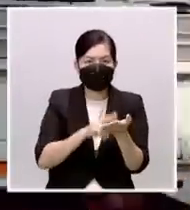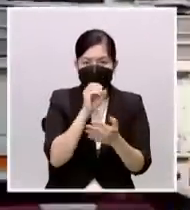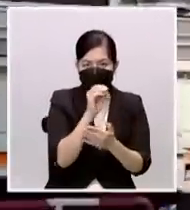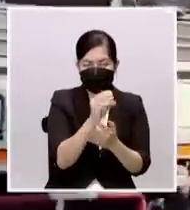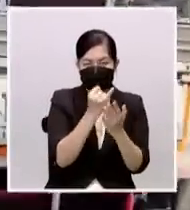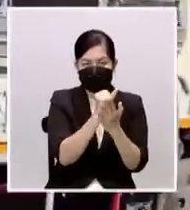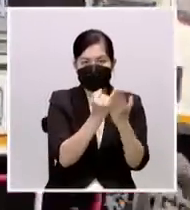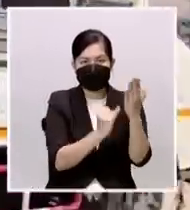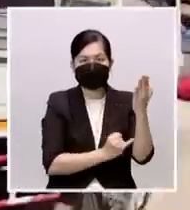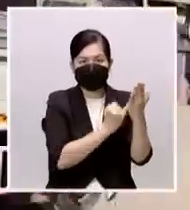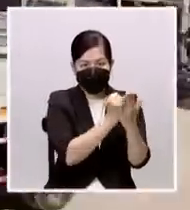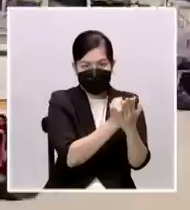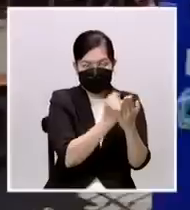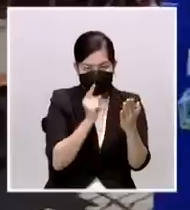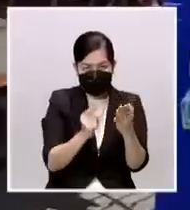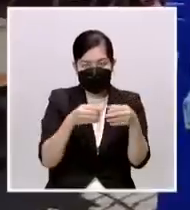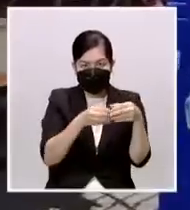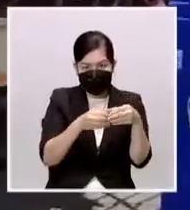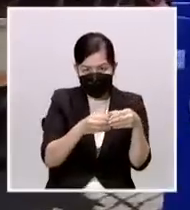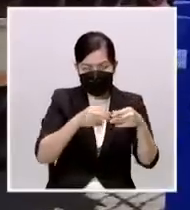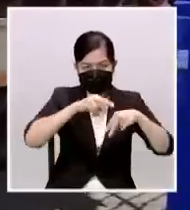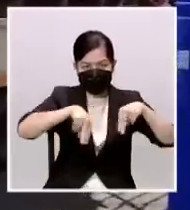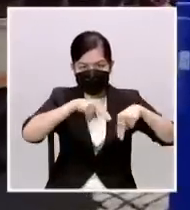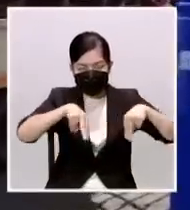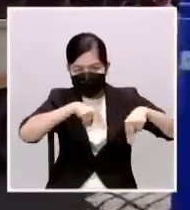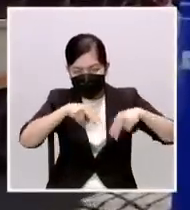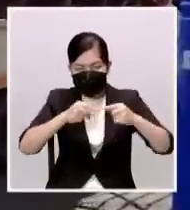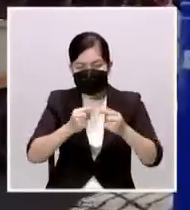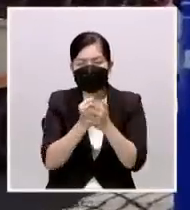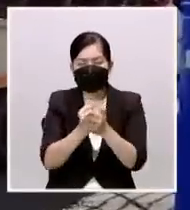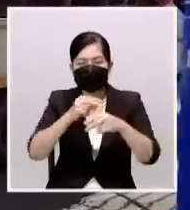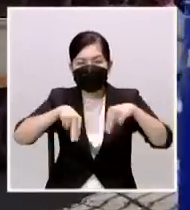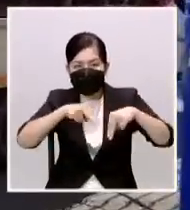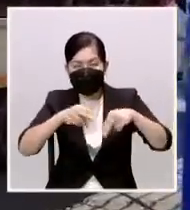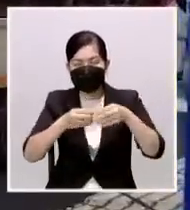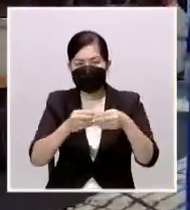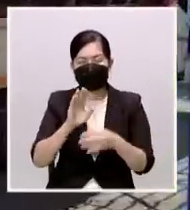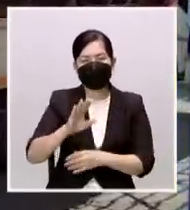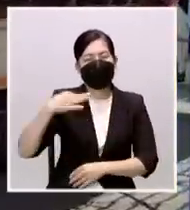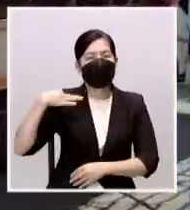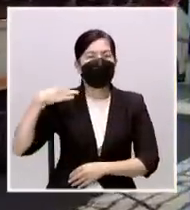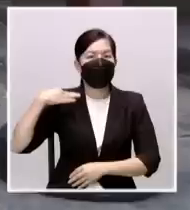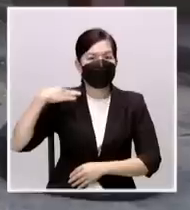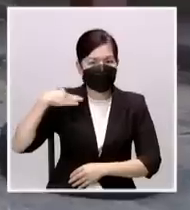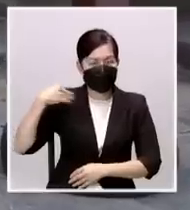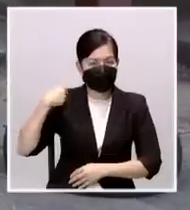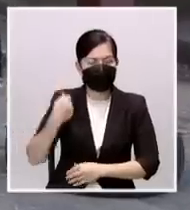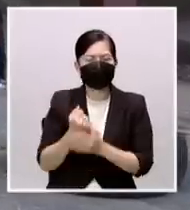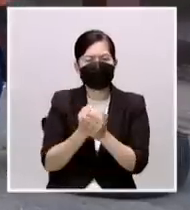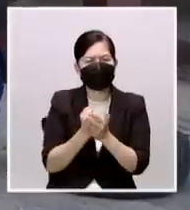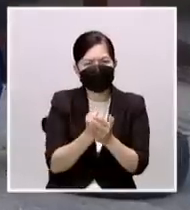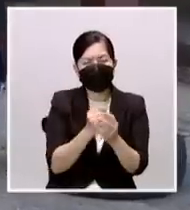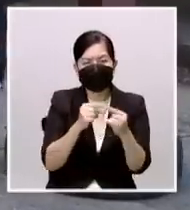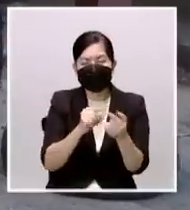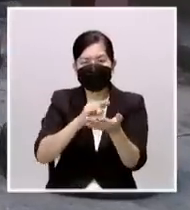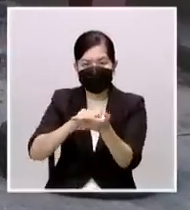ค้นหาเฝ้าระวังและป้องกันโรคในทุกอำเภอโดยจะมีอสม.ประจำหมู่บ้านร่วมทีมออกเคาะประตูบ้านเพื่อบัน